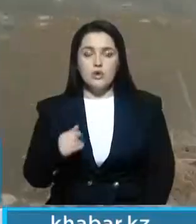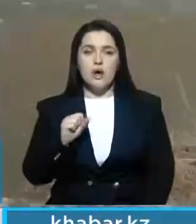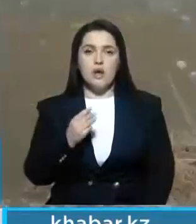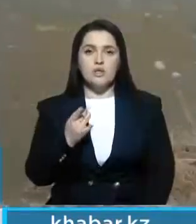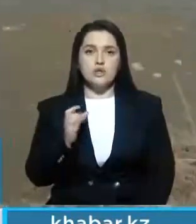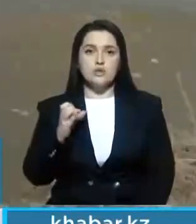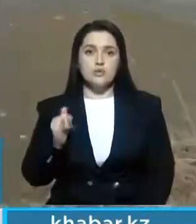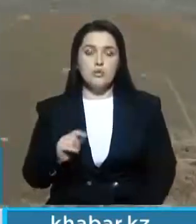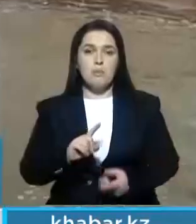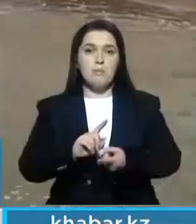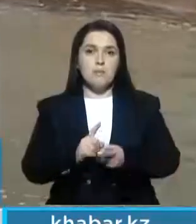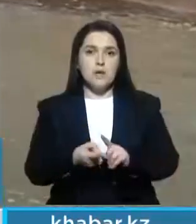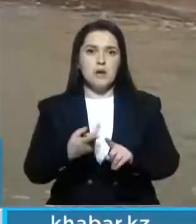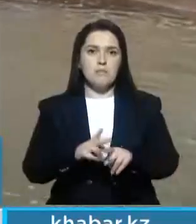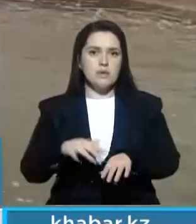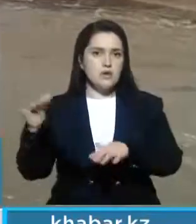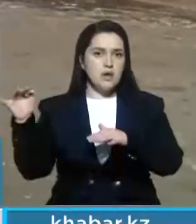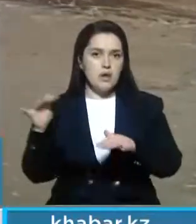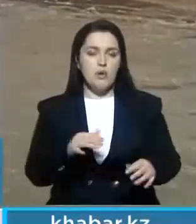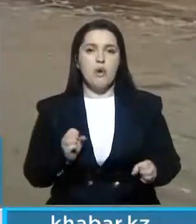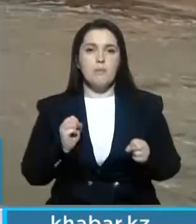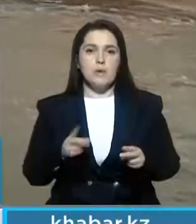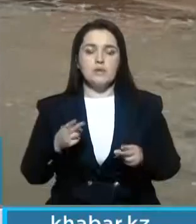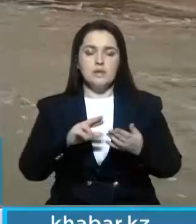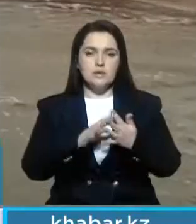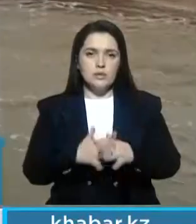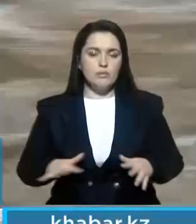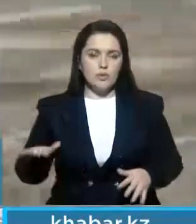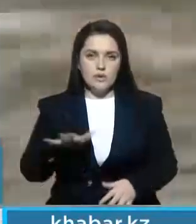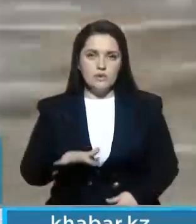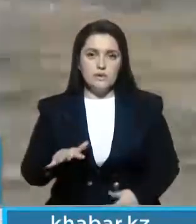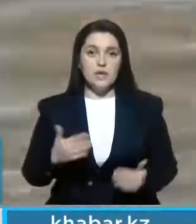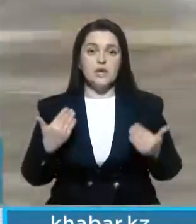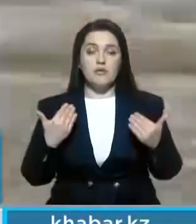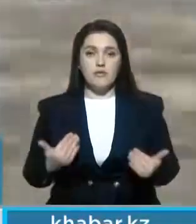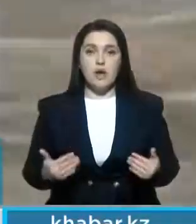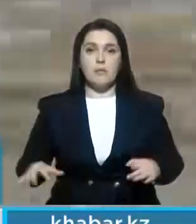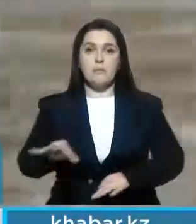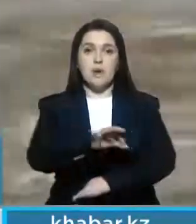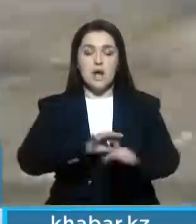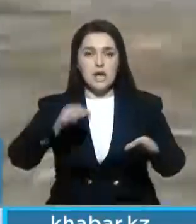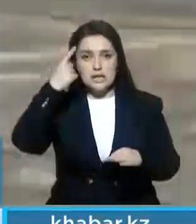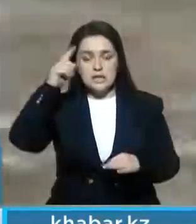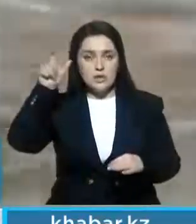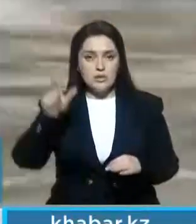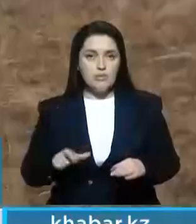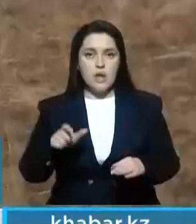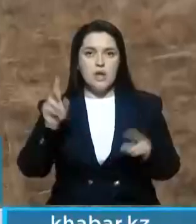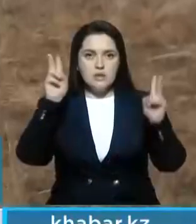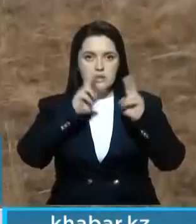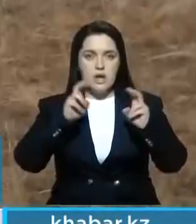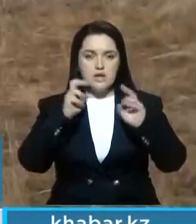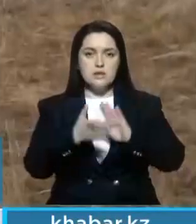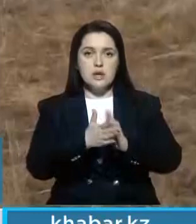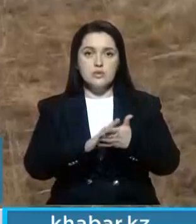Ашису превращаются в грозные стихии и становятся опасными для населенных пунктов. В настоящее время проектировщики исследуют состояние лимана,